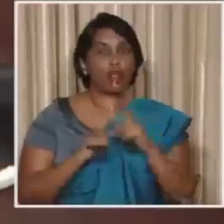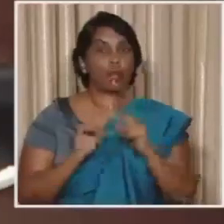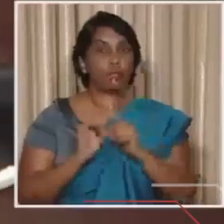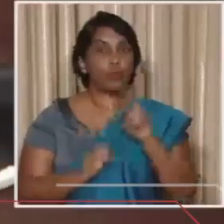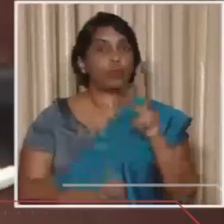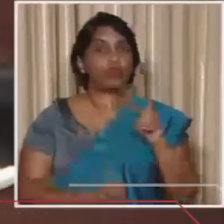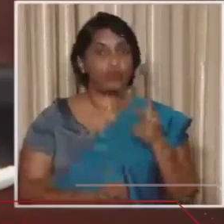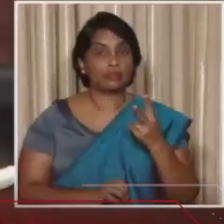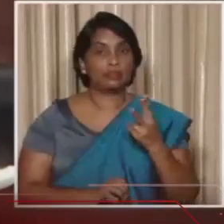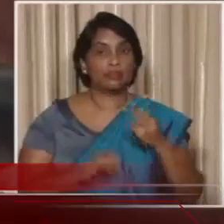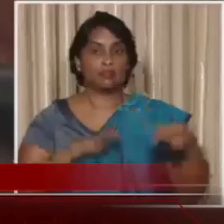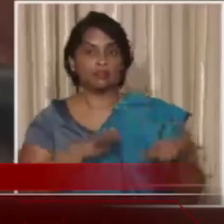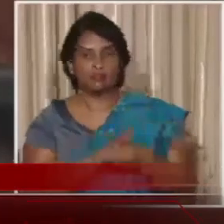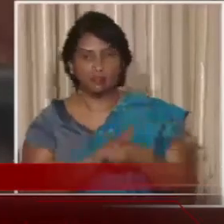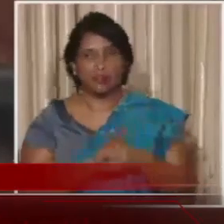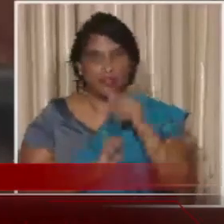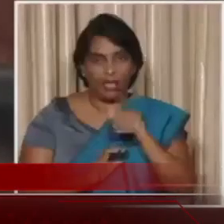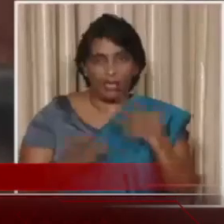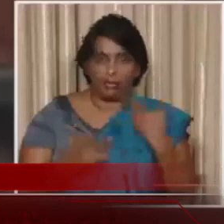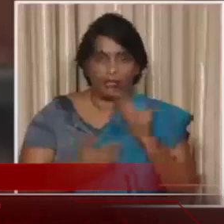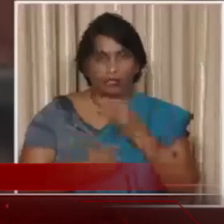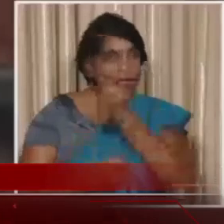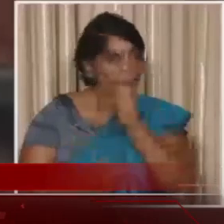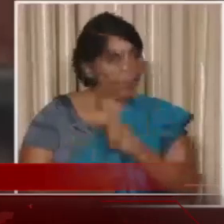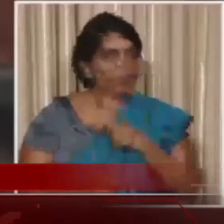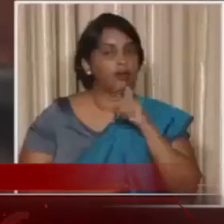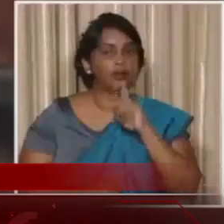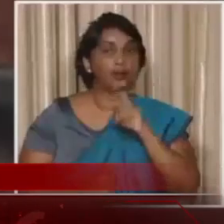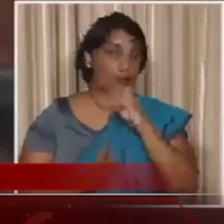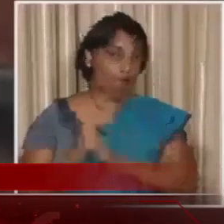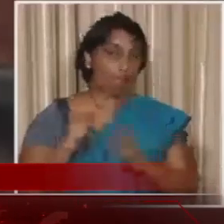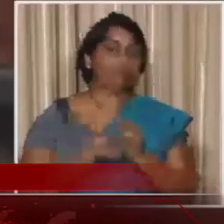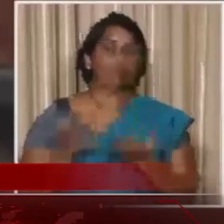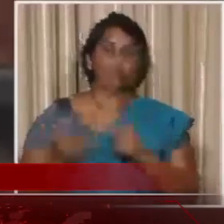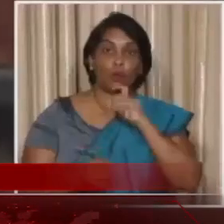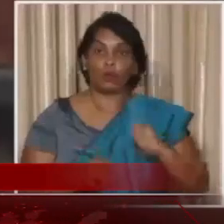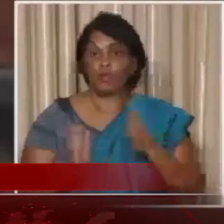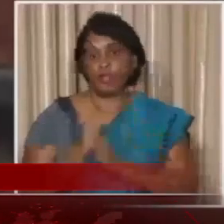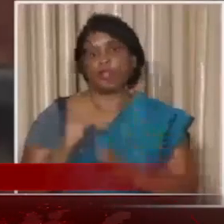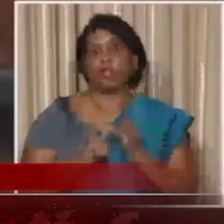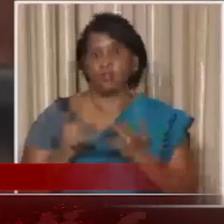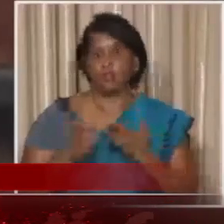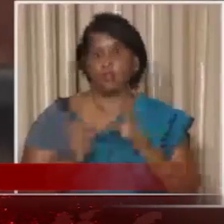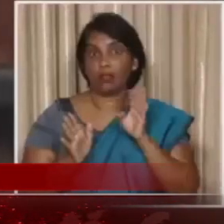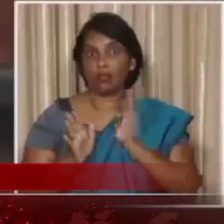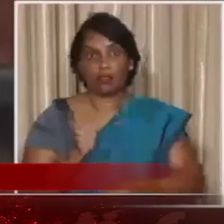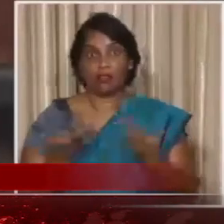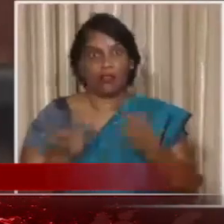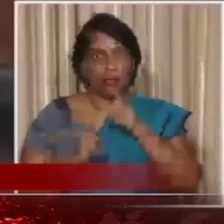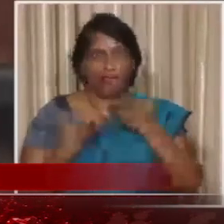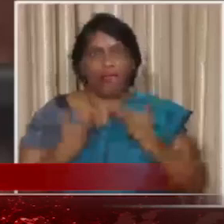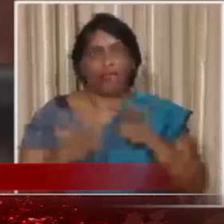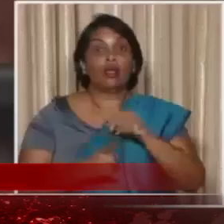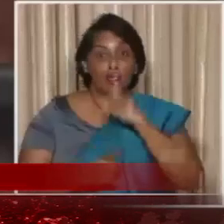200ක කප්පම කරන් තියනවා කියලා. මම දන්නේ ඇත්තද බොරුද කියලා. එතුමා කියපේක මං කියන්නේ. අධිකරණ එමතිනේ. අධිකරණ එමතිනේ. එතුමා මේක ඉල්ලාස් කරගත්තේ නේ මේ පාර්ලිමේන්තුව තාම.